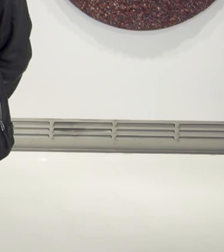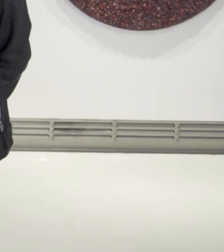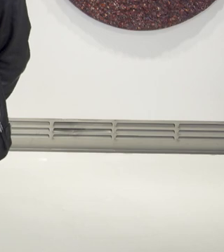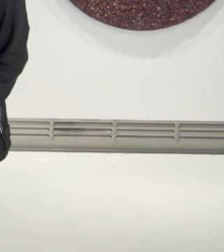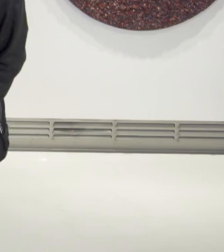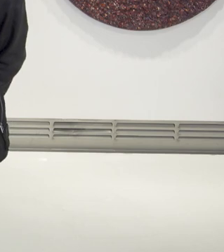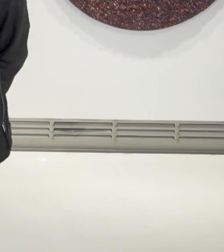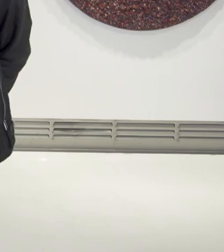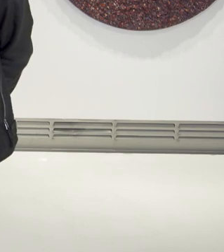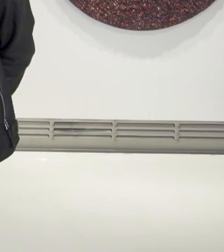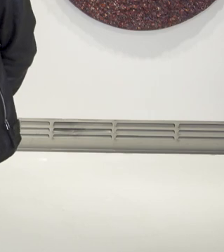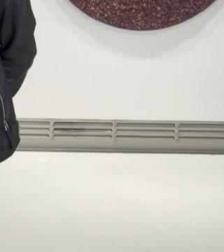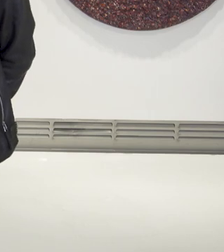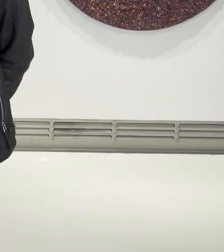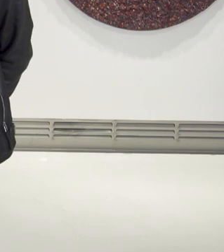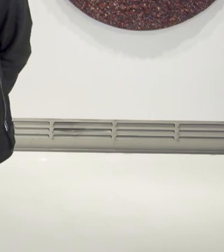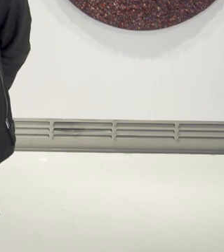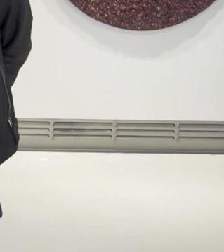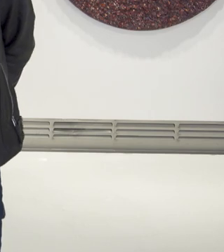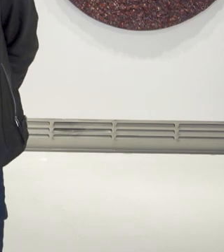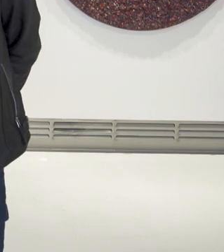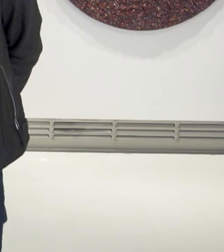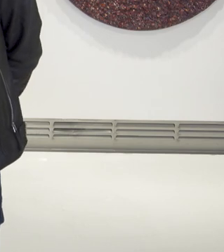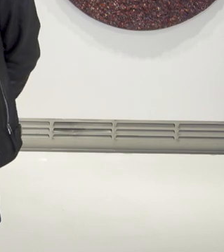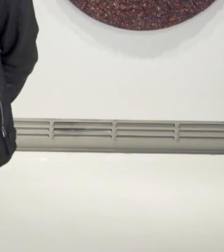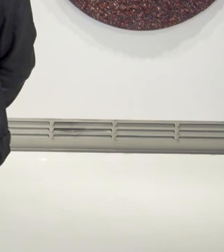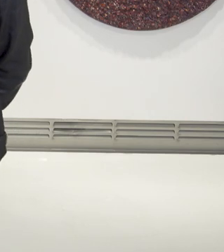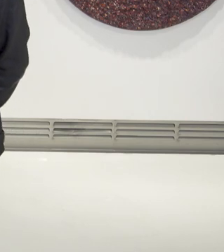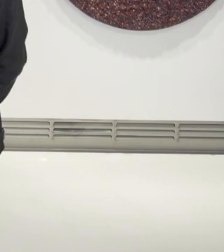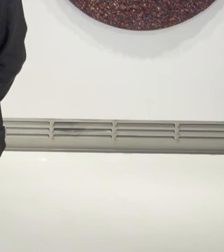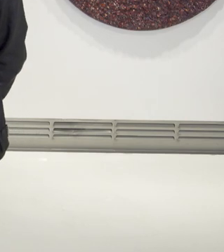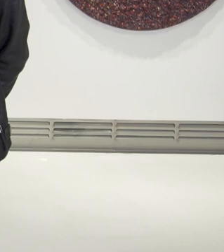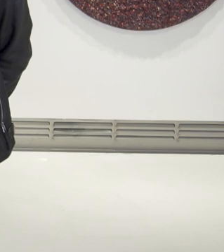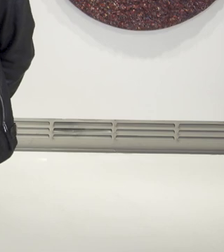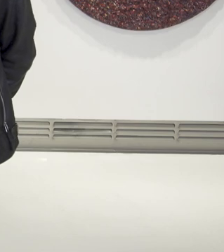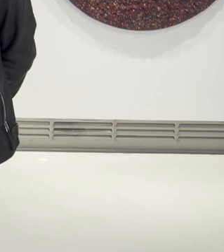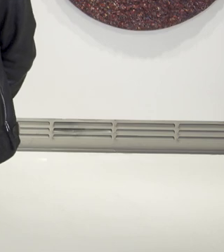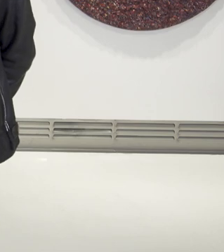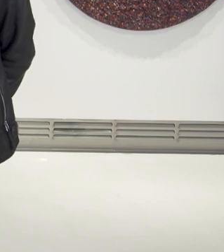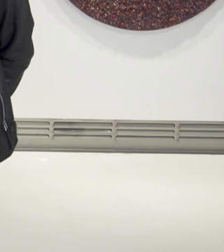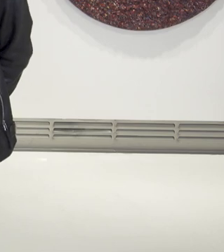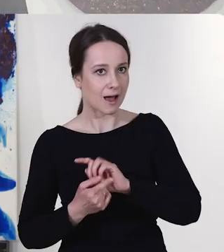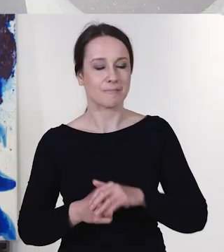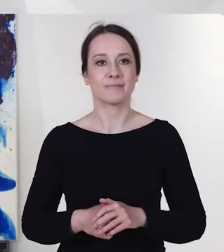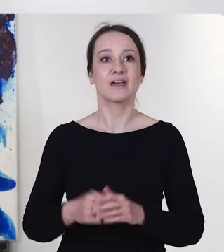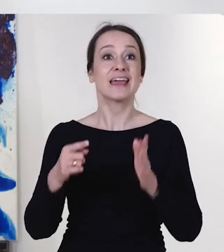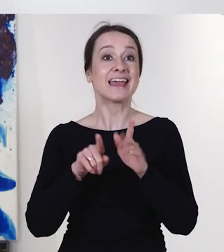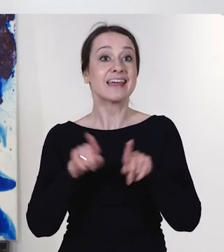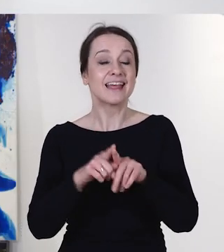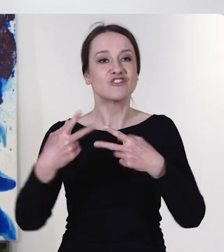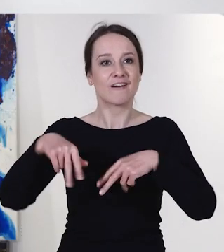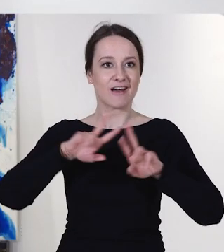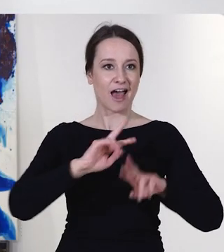jednego miejsca na drugie raz będąc na podłodze teraz z kolei wracając do obrazu